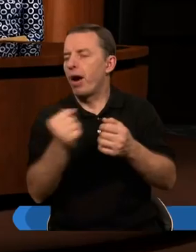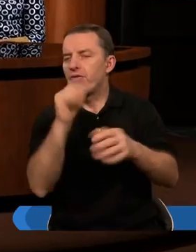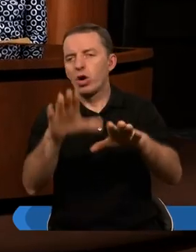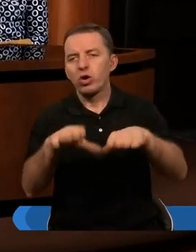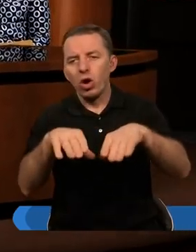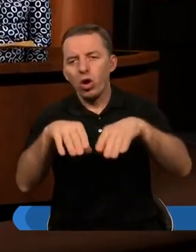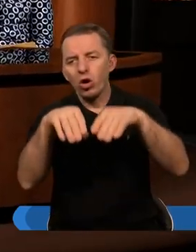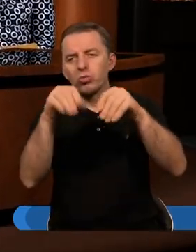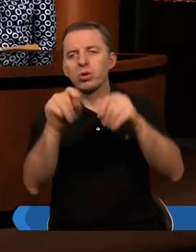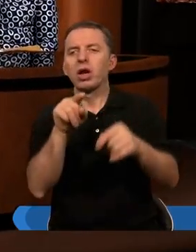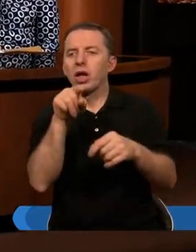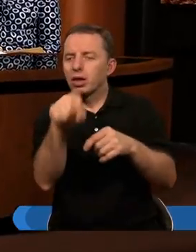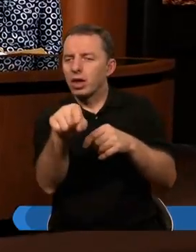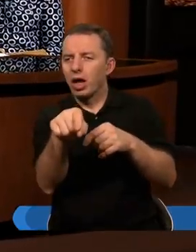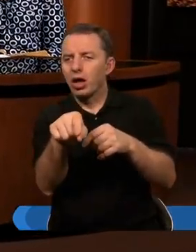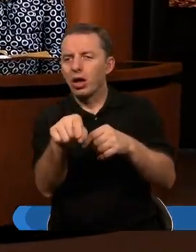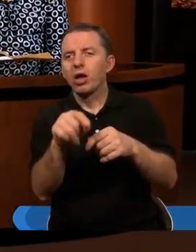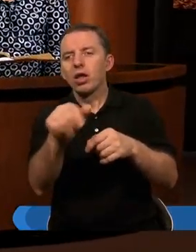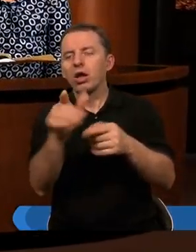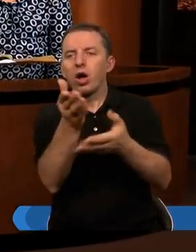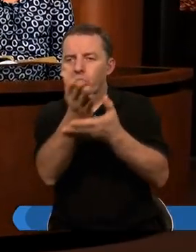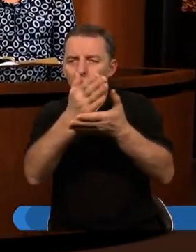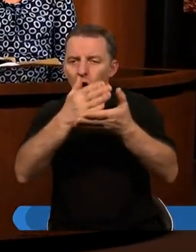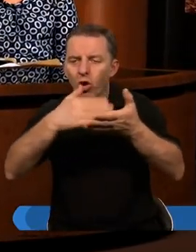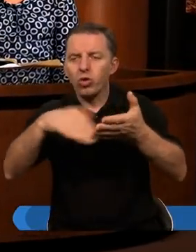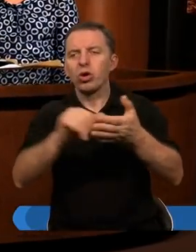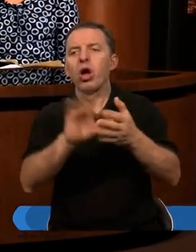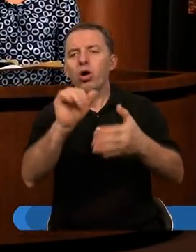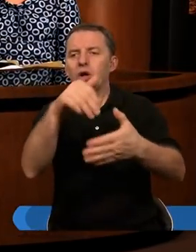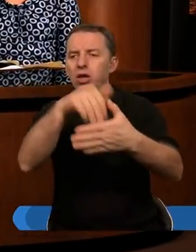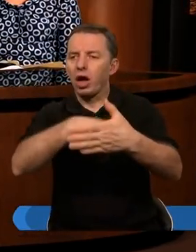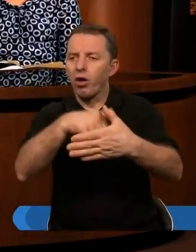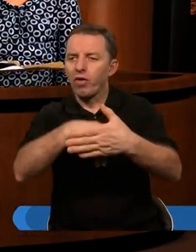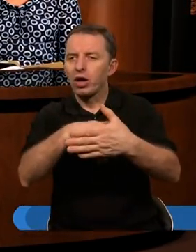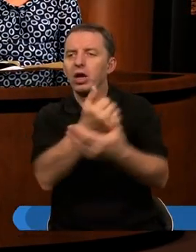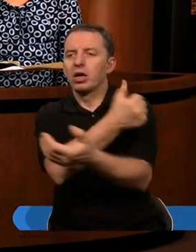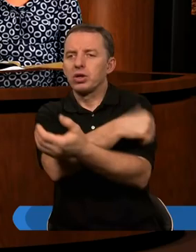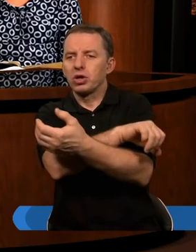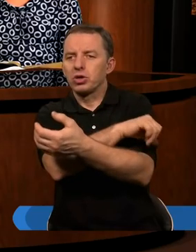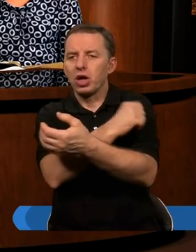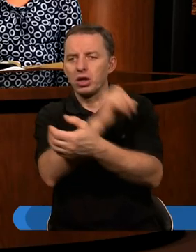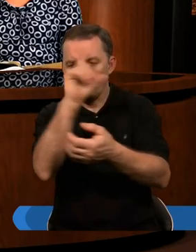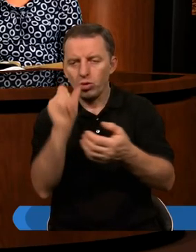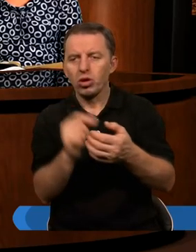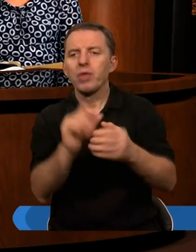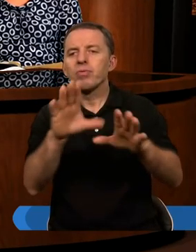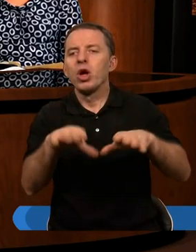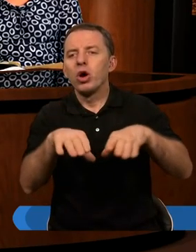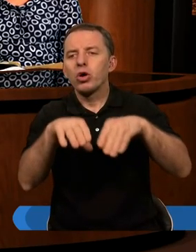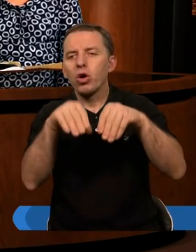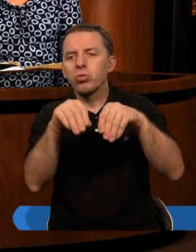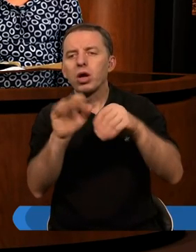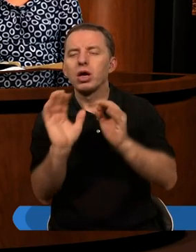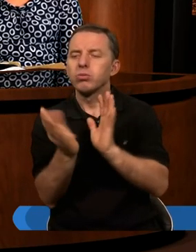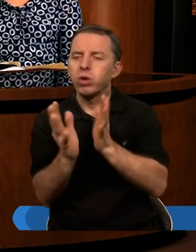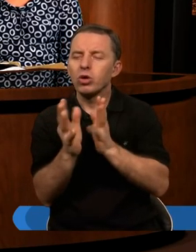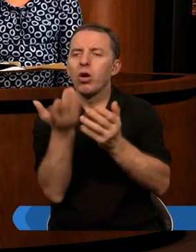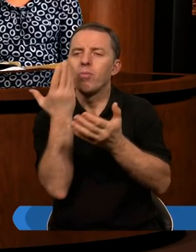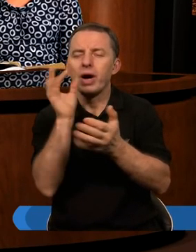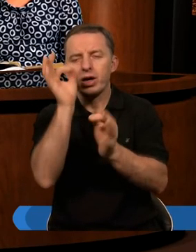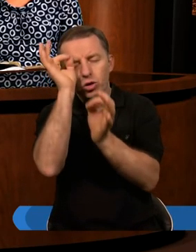rozpoczynając ten powiedzmy rozdział o zachowaniu chrześcijanina, rozpoczyna go w taki sposób